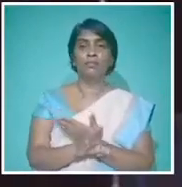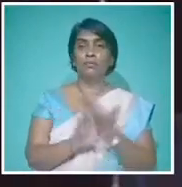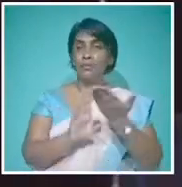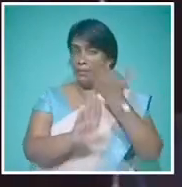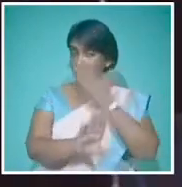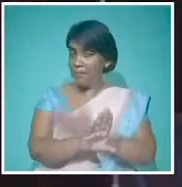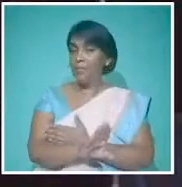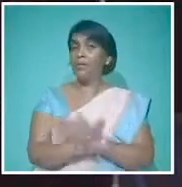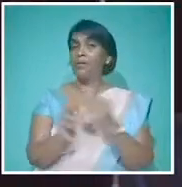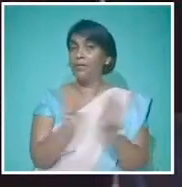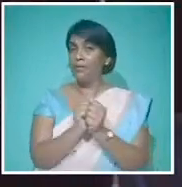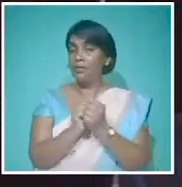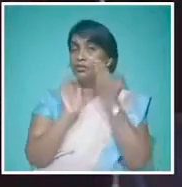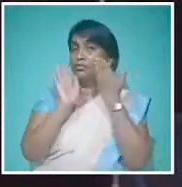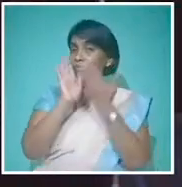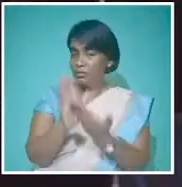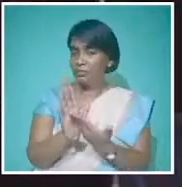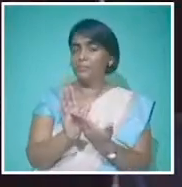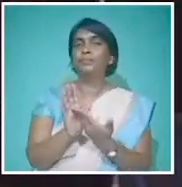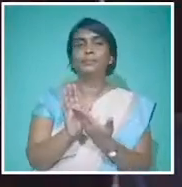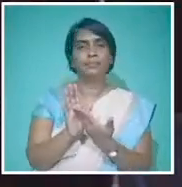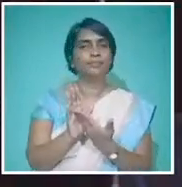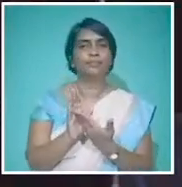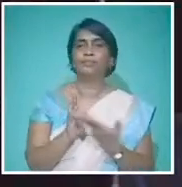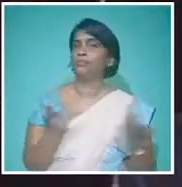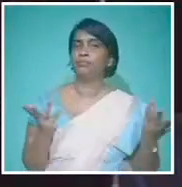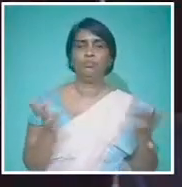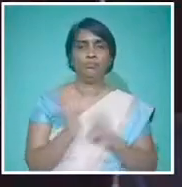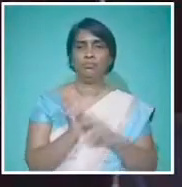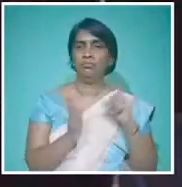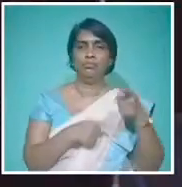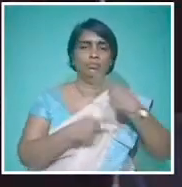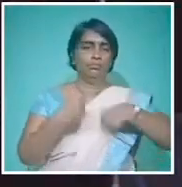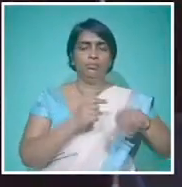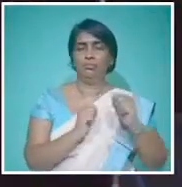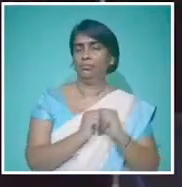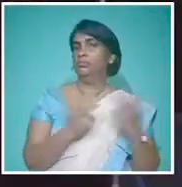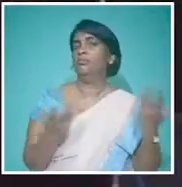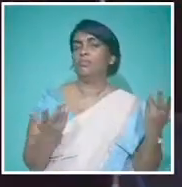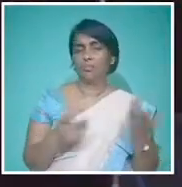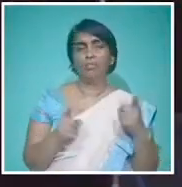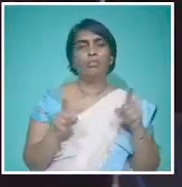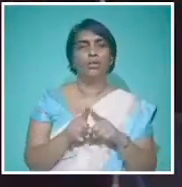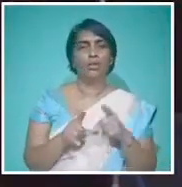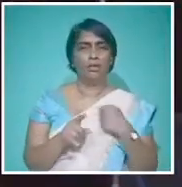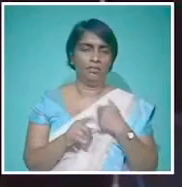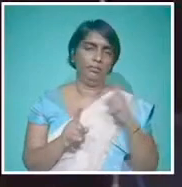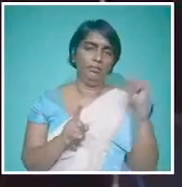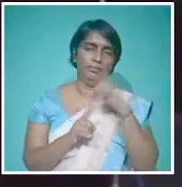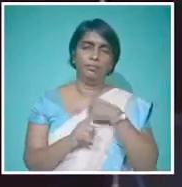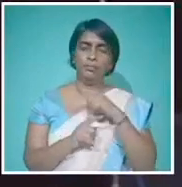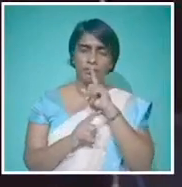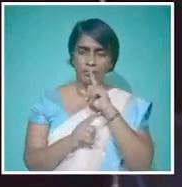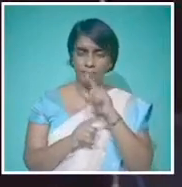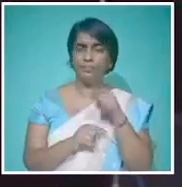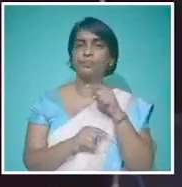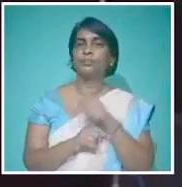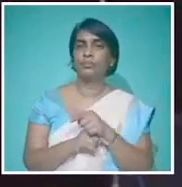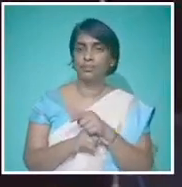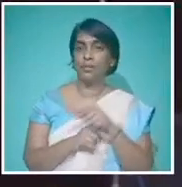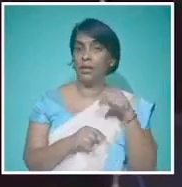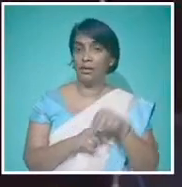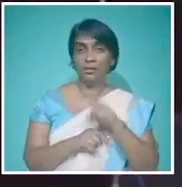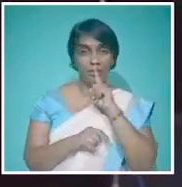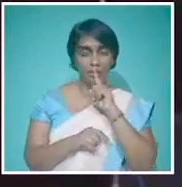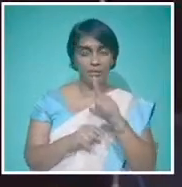පෙර පෙන්වීමක්, එහෙම කිරීමේ හැකියාවක් මේ ව්‍යුහයට නැහැ. ඒ නිසා අපි මුලින්ම අවධාරණය කරනවා මේ අද